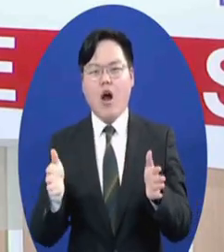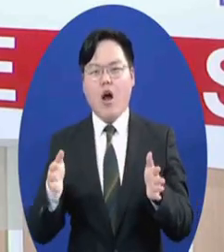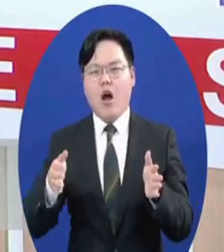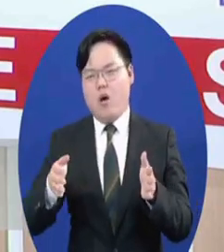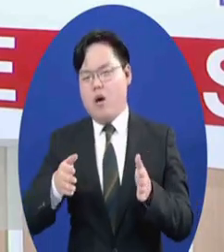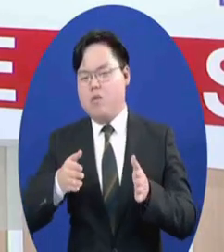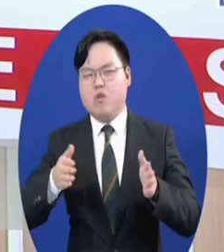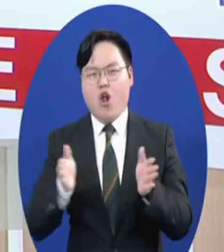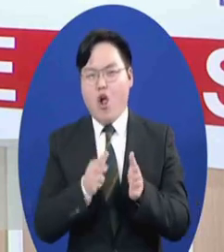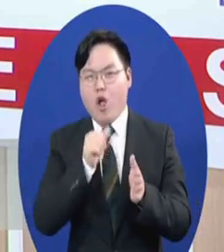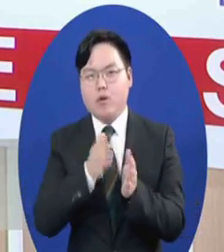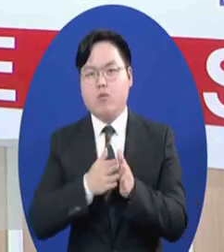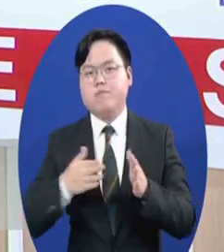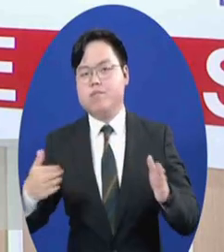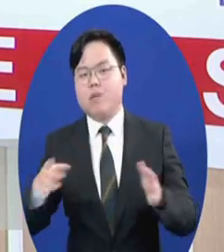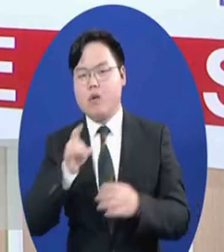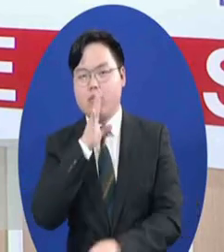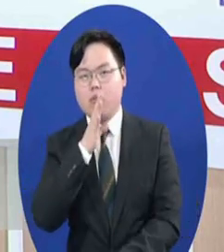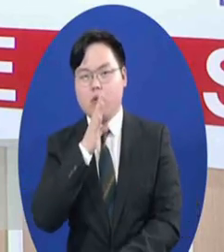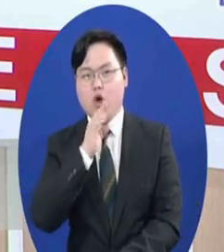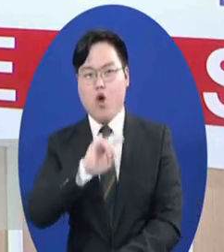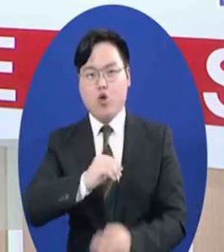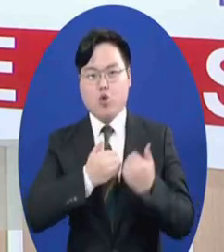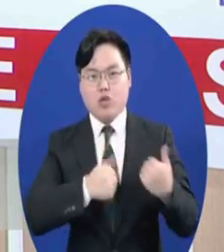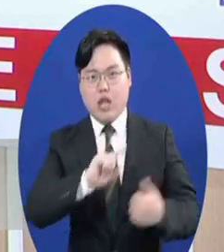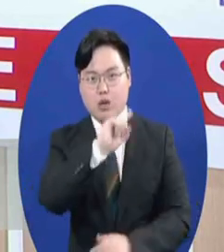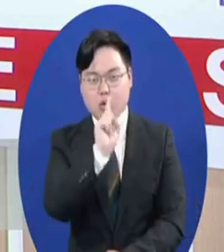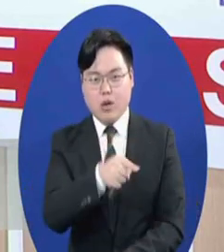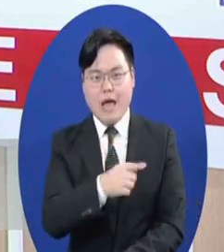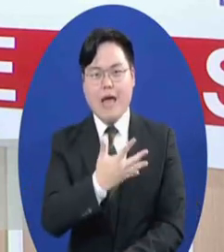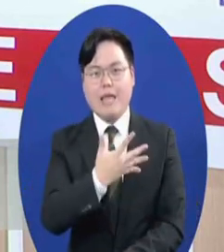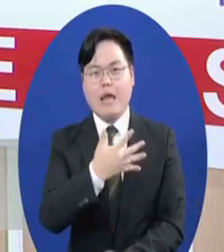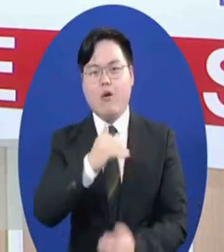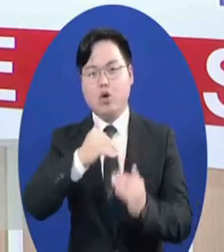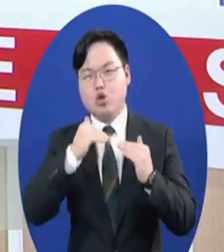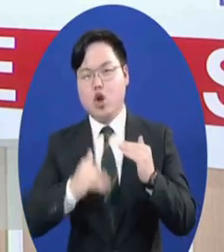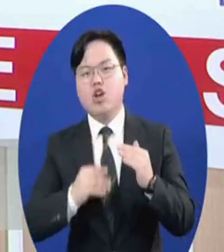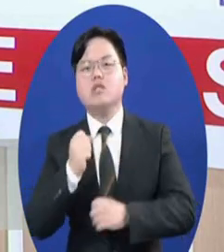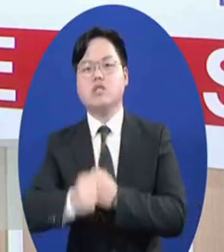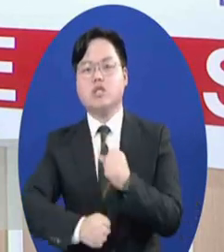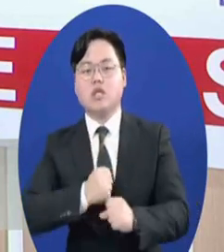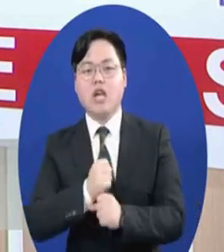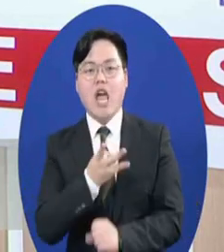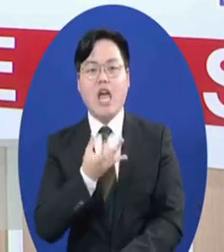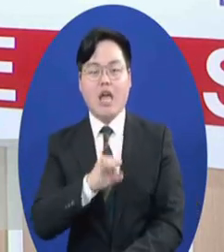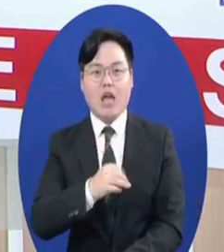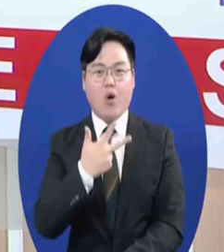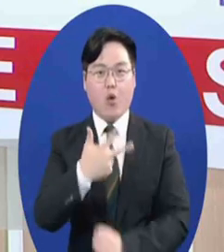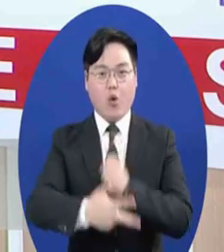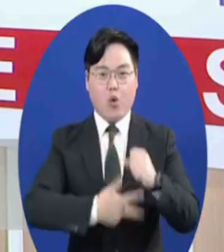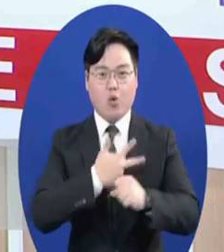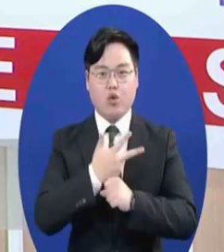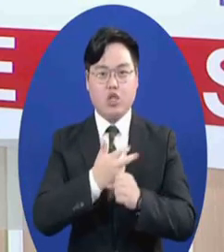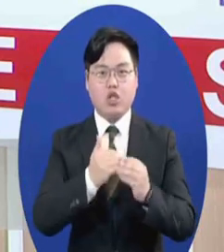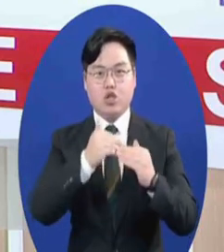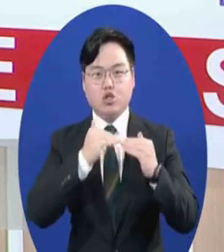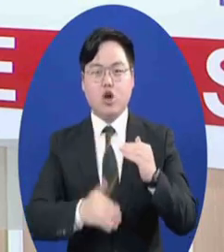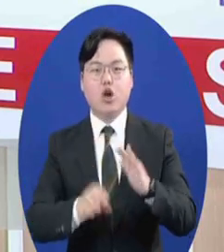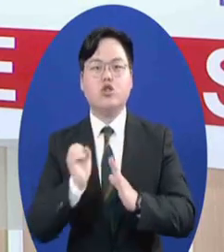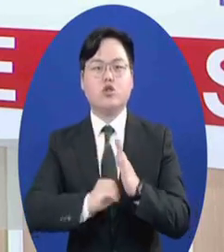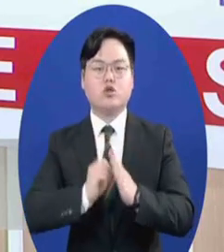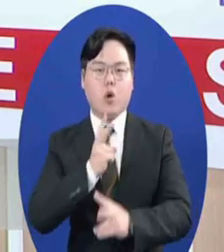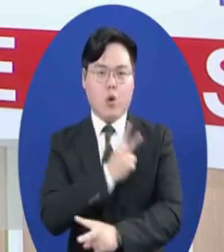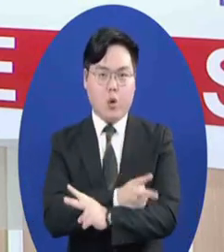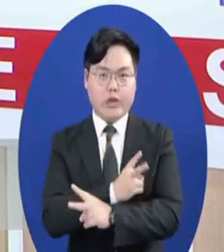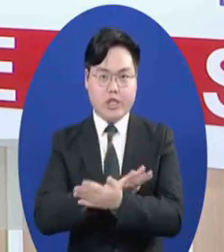Тухайлбал тусгаа зөвшөөрлийг 5-аас доошгүй жил, 5-аас доошгүй жил шүү. А энгийн зөвшөөрлийг 3-аас доошгүй жил байхаар энэ хуулийн төсөлд орж